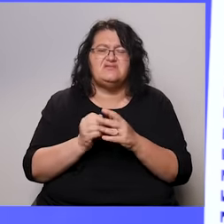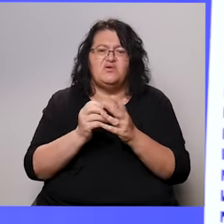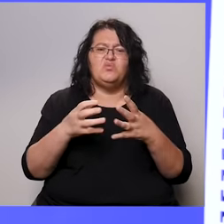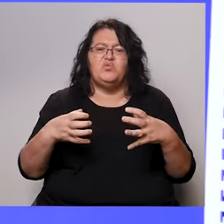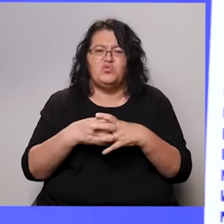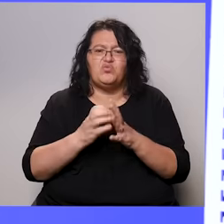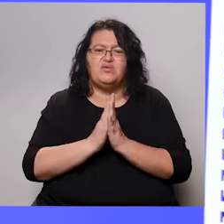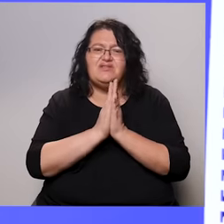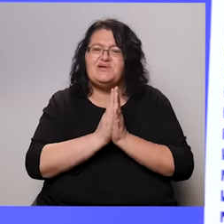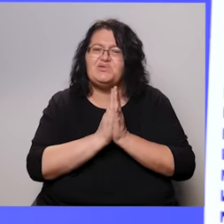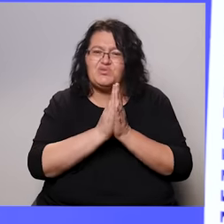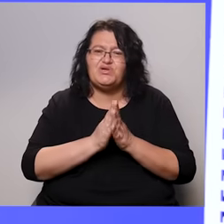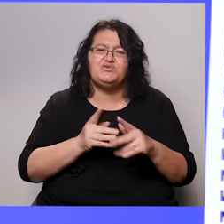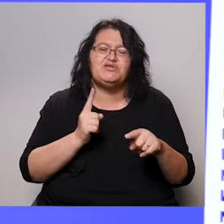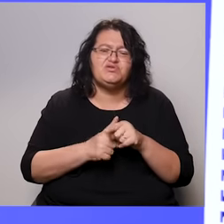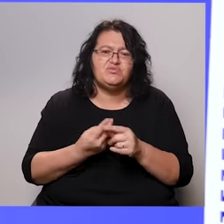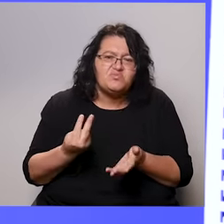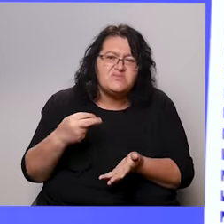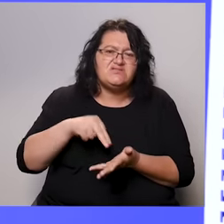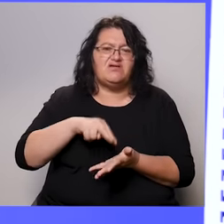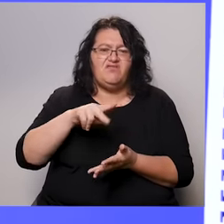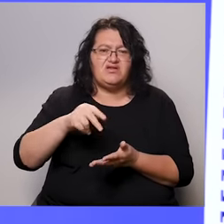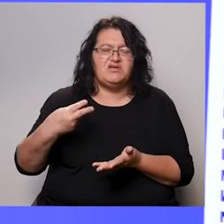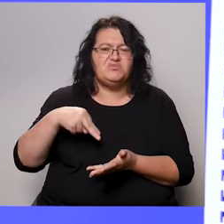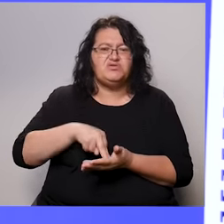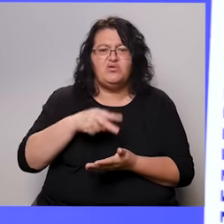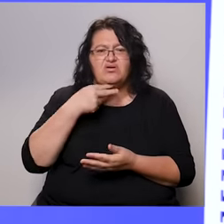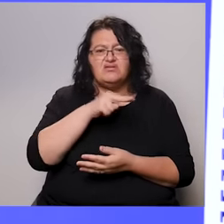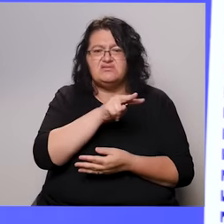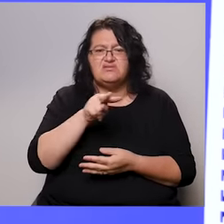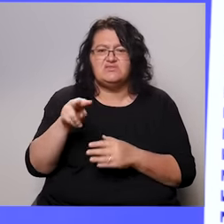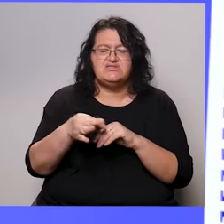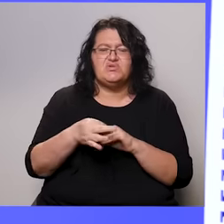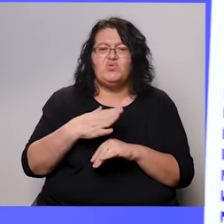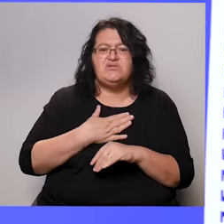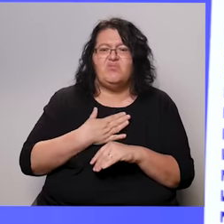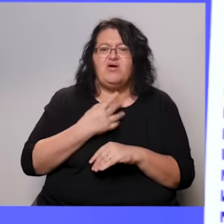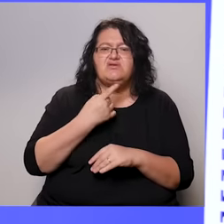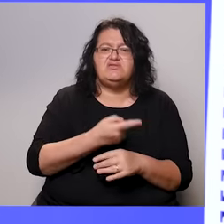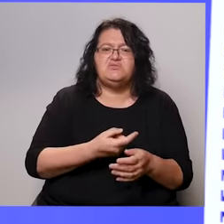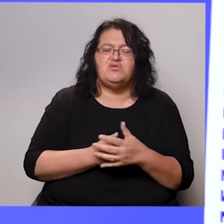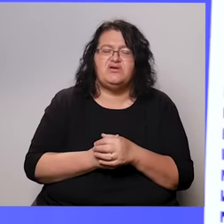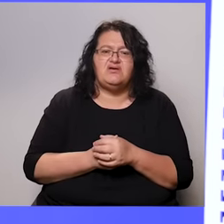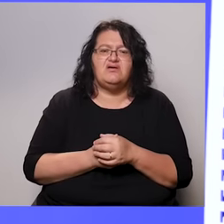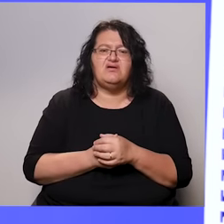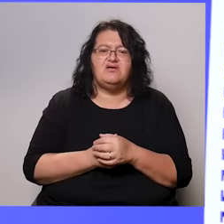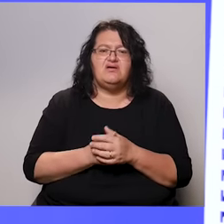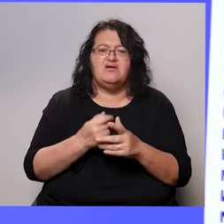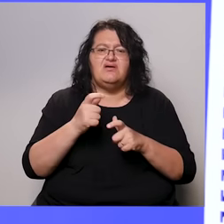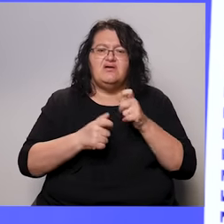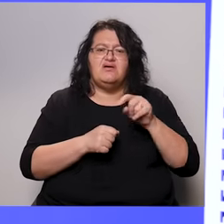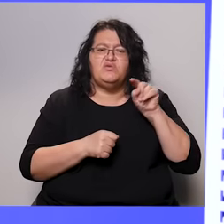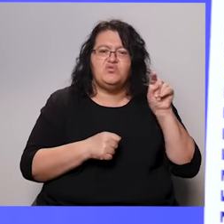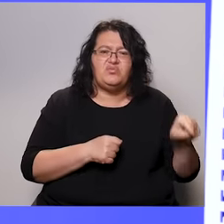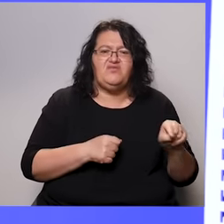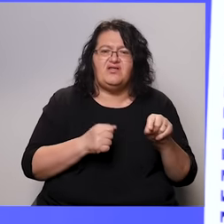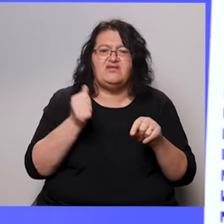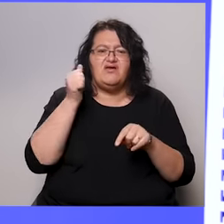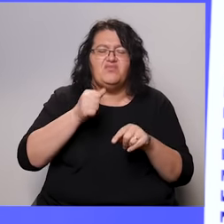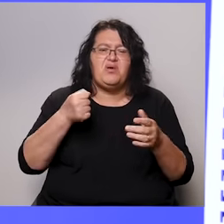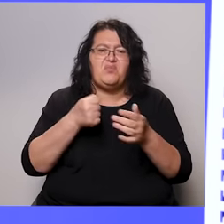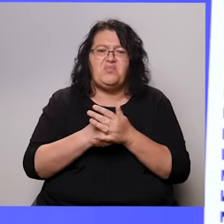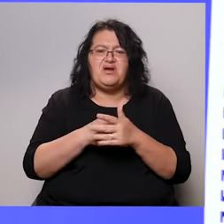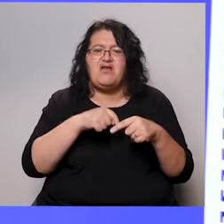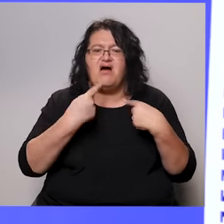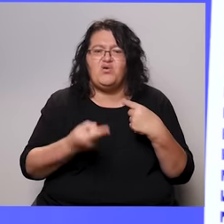rugăciune. Și se ridică fratele în picioare, se uită către soția mea și zice: cât cu privire la tine, femeie? Zice, până